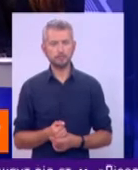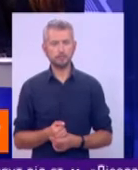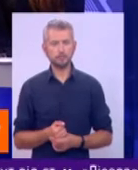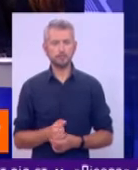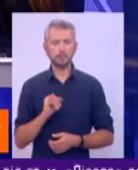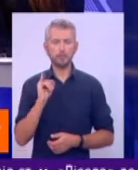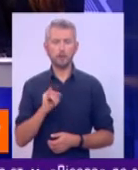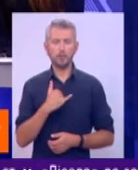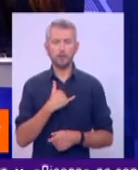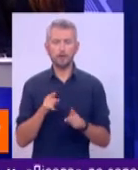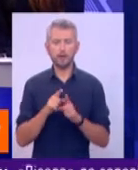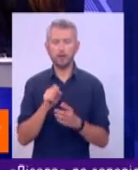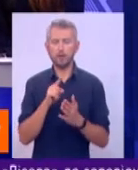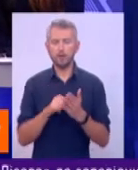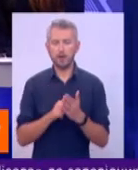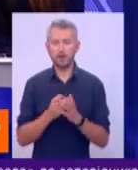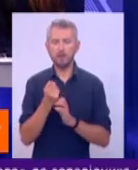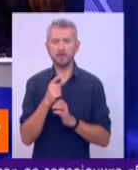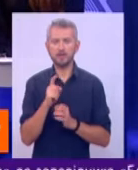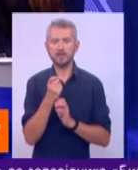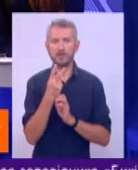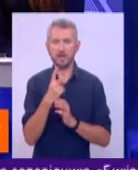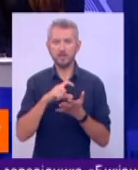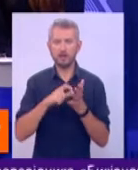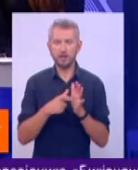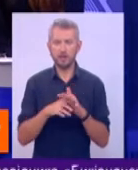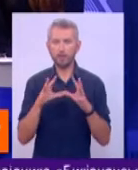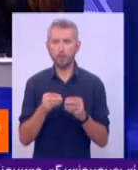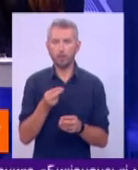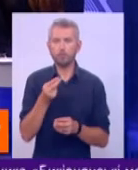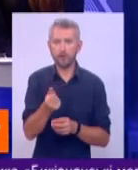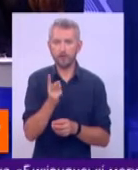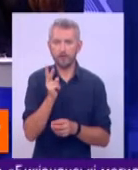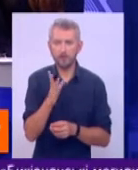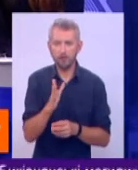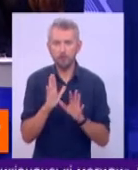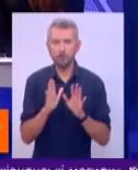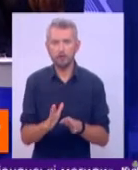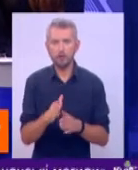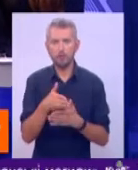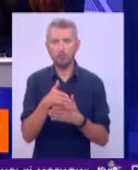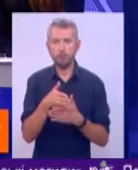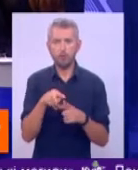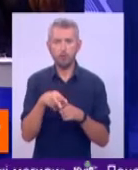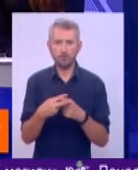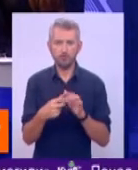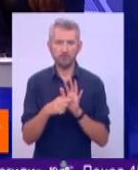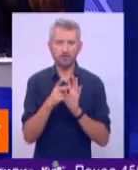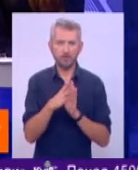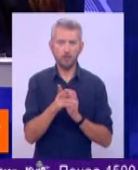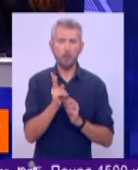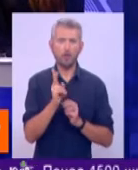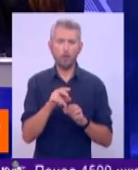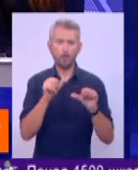Німці. І в нас таке питання. 12 квартир всього сплачують комунальні послуги лише половина, 6 квартир. Ну, у кого